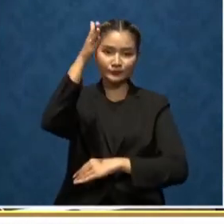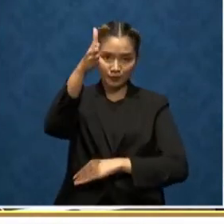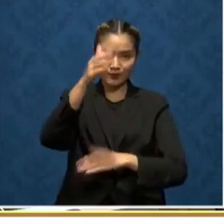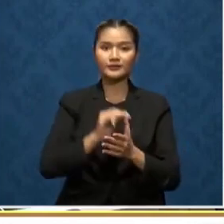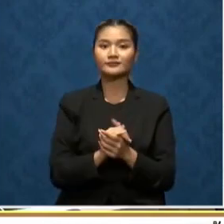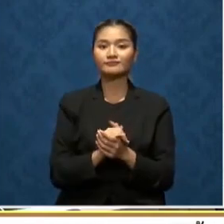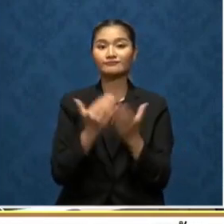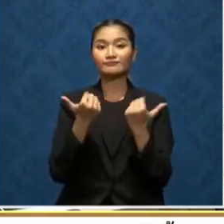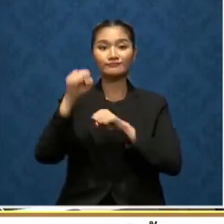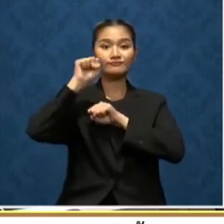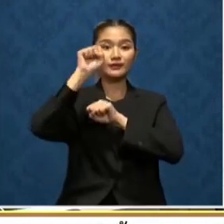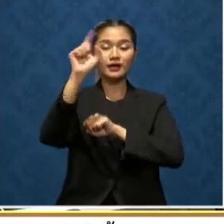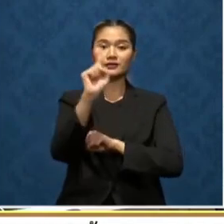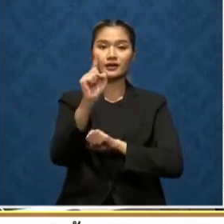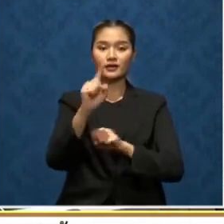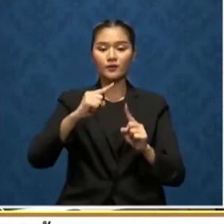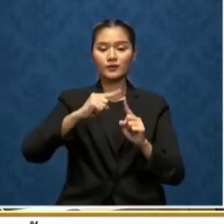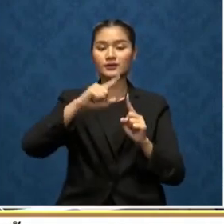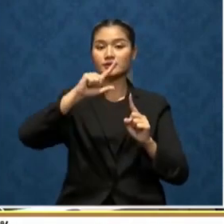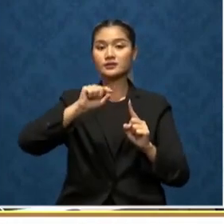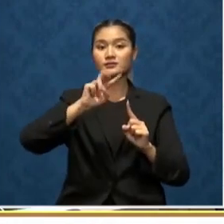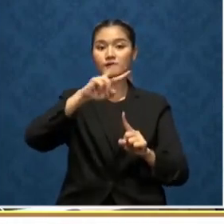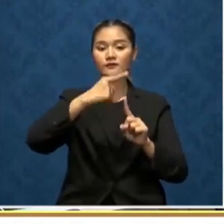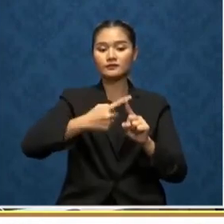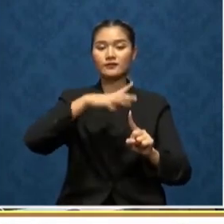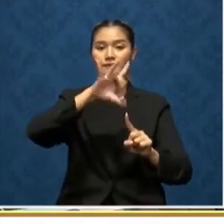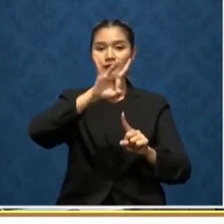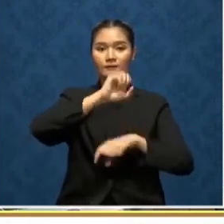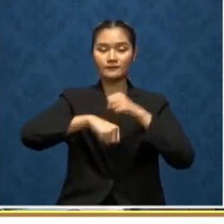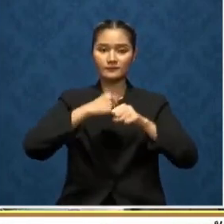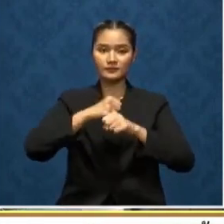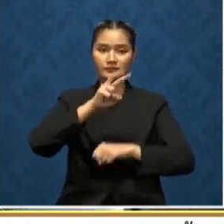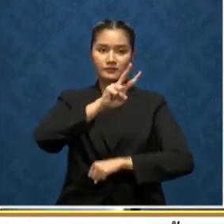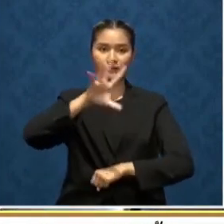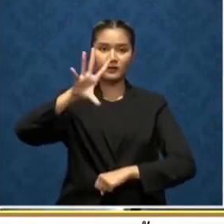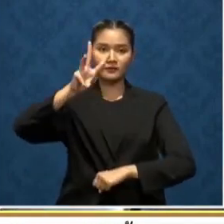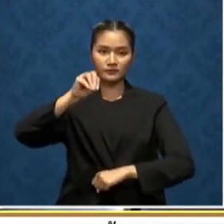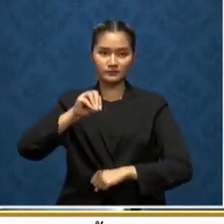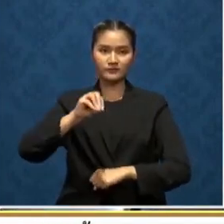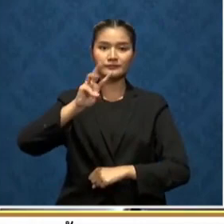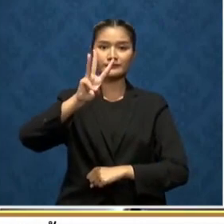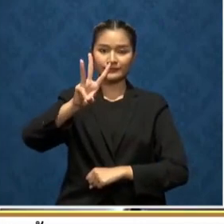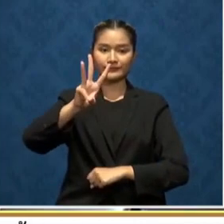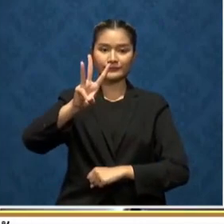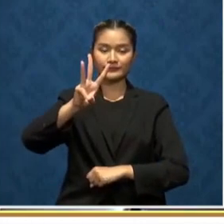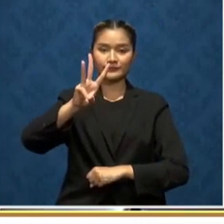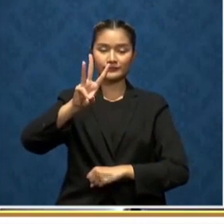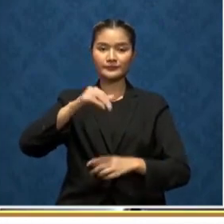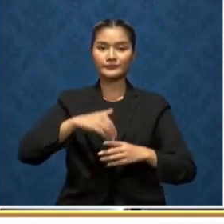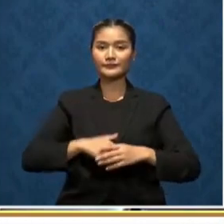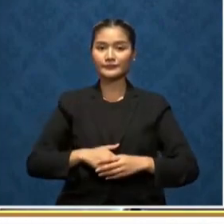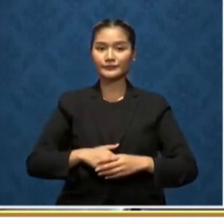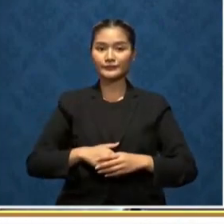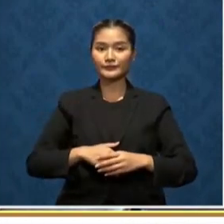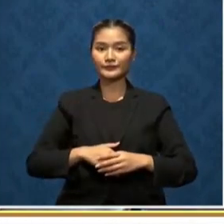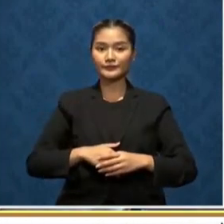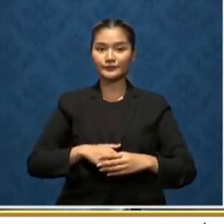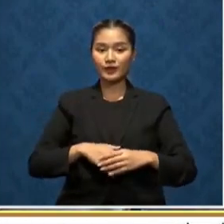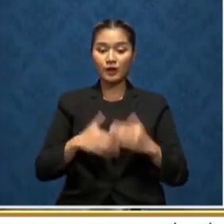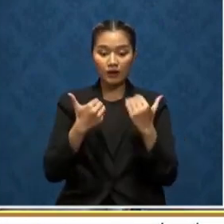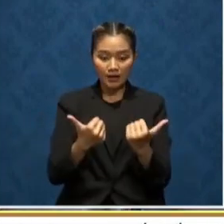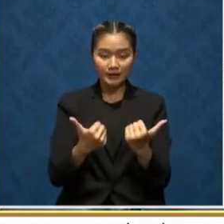กาศณวันที่22สิงหาคมพุทธศักราช2566เป็นปีที่